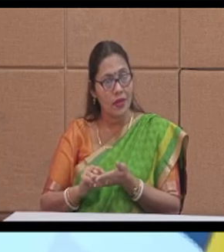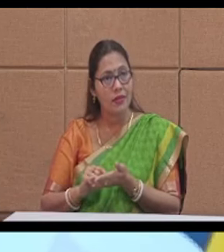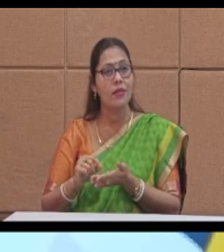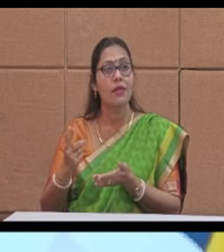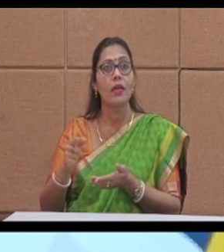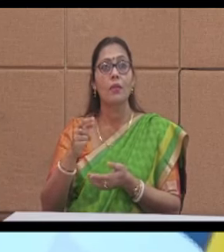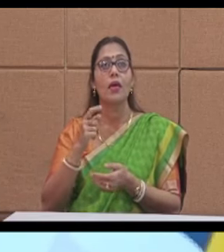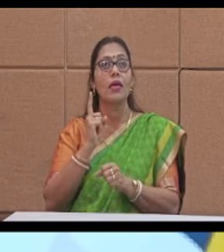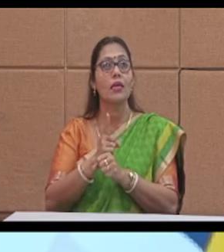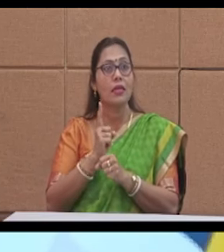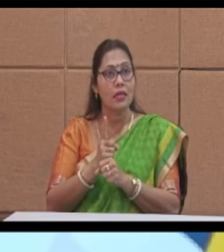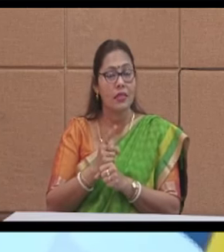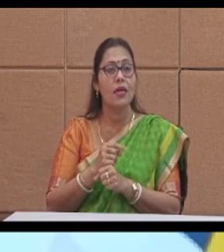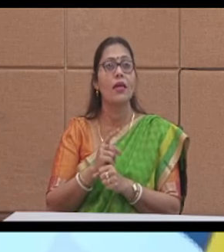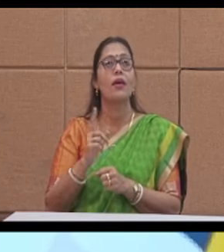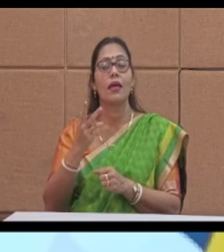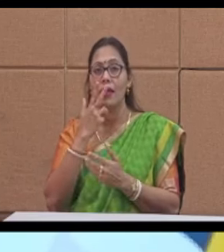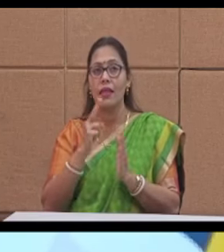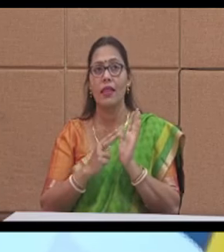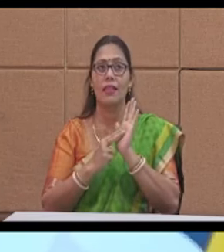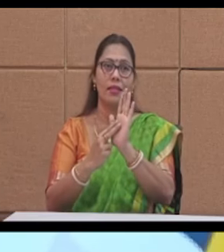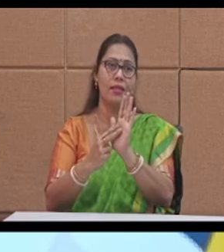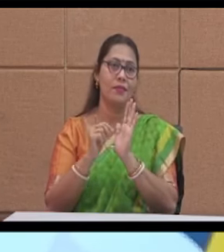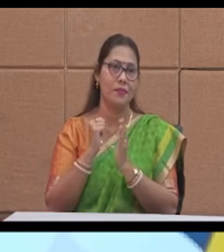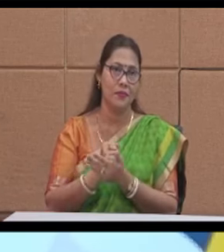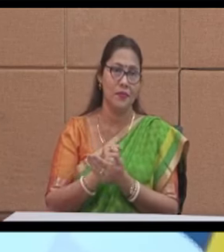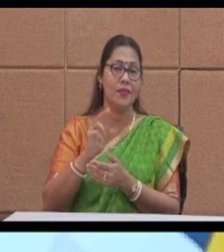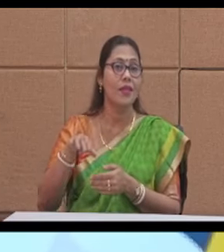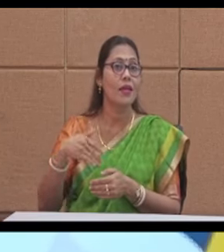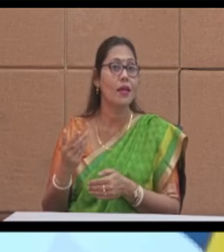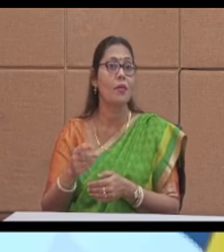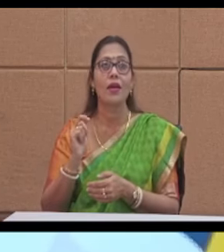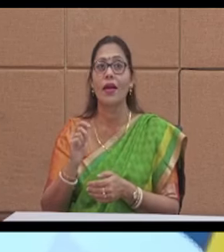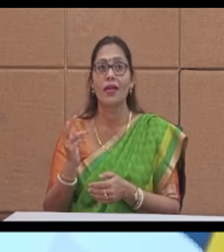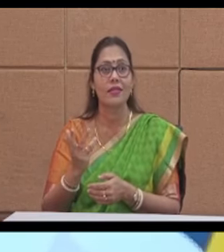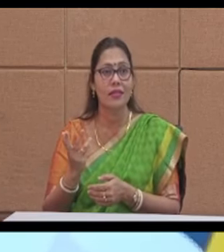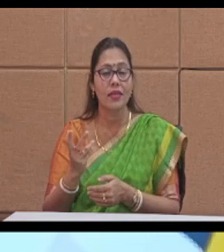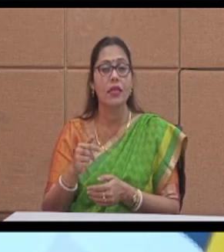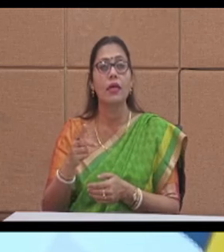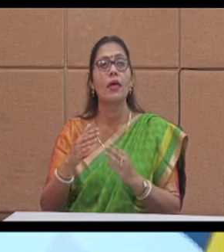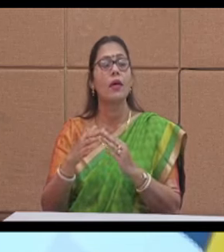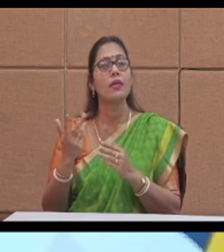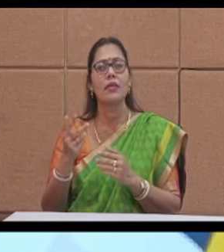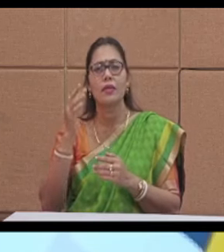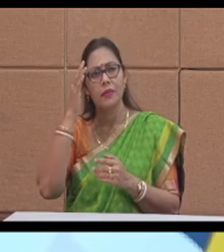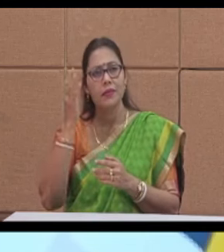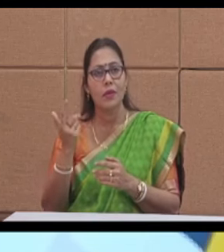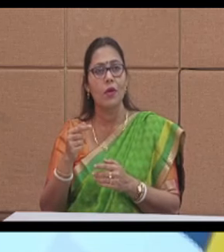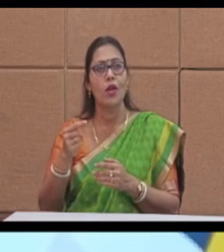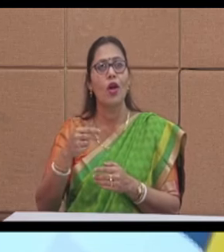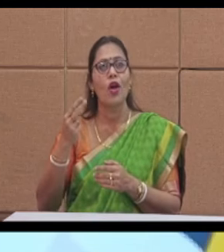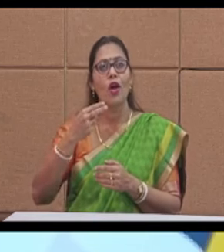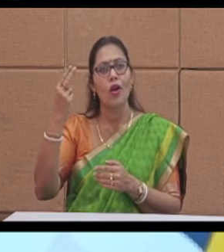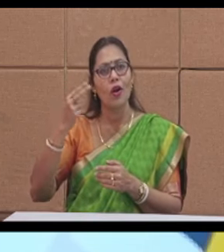তোমার দিদিমনি বা মাস্টার মশাই কে দেখাবে এরপরে কি করবে তুমি যেমন একটা